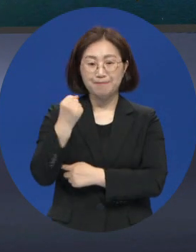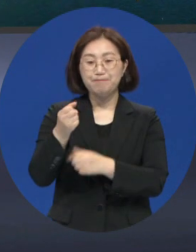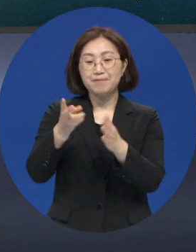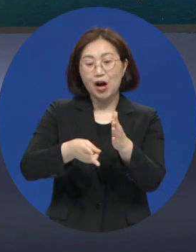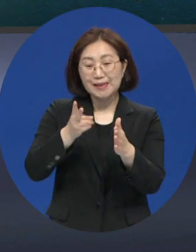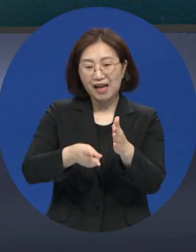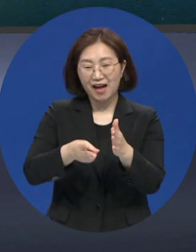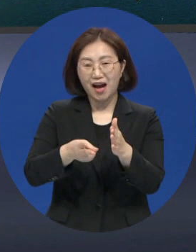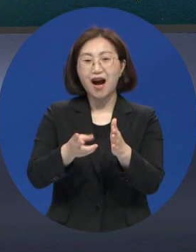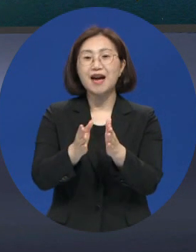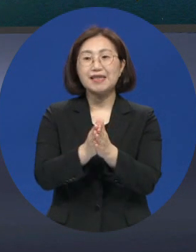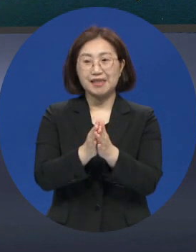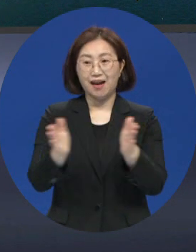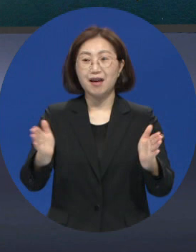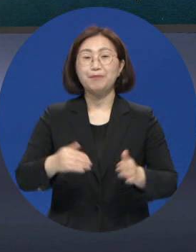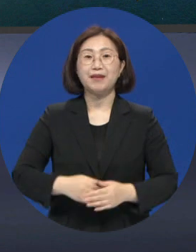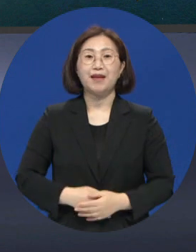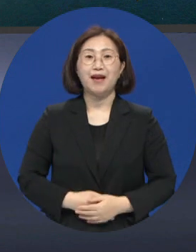출발합니다